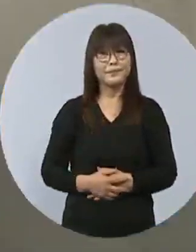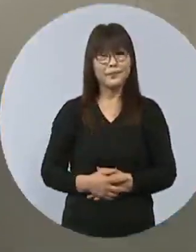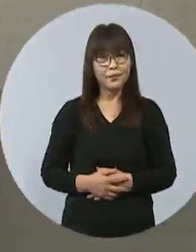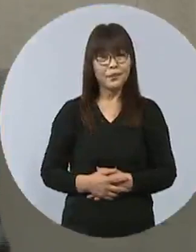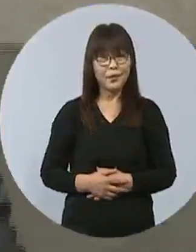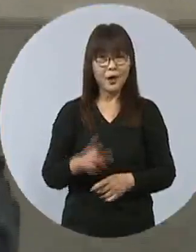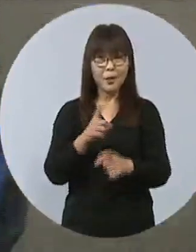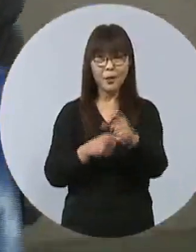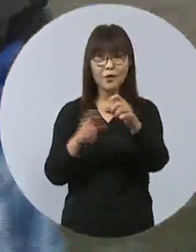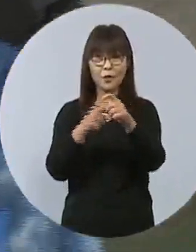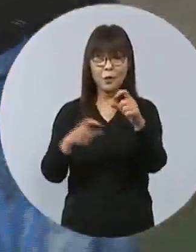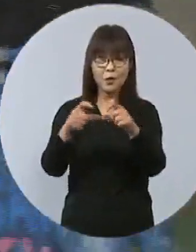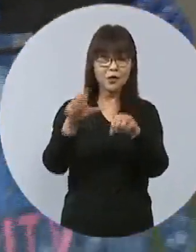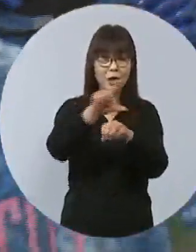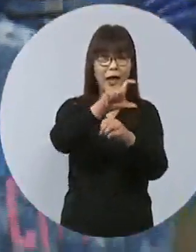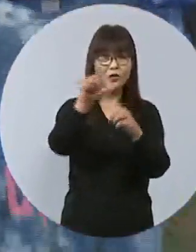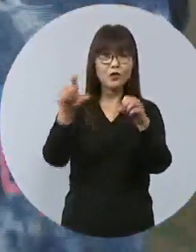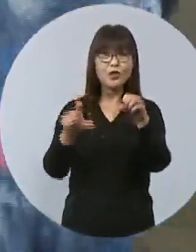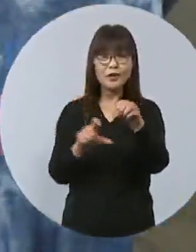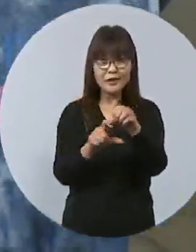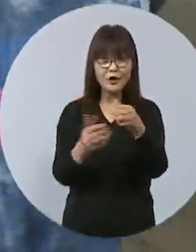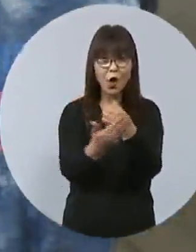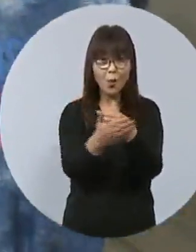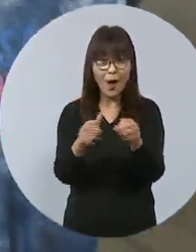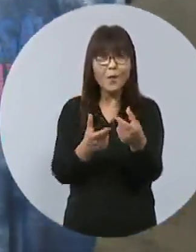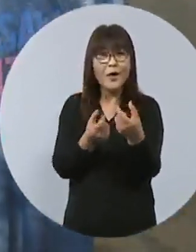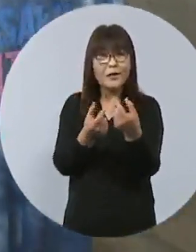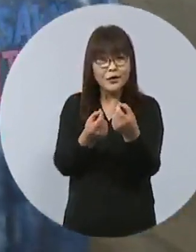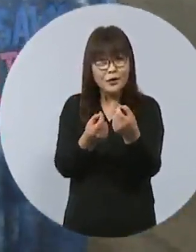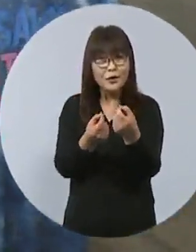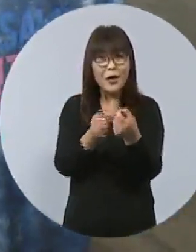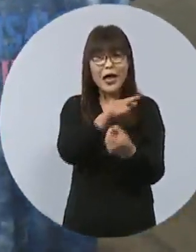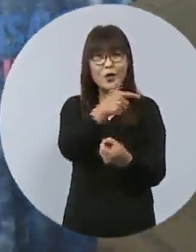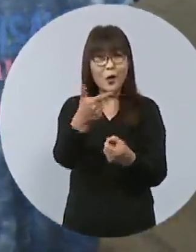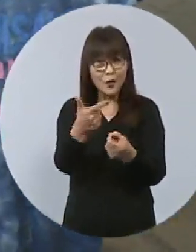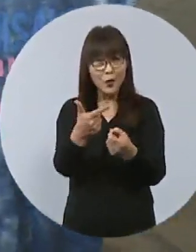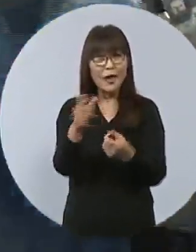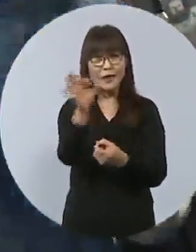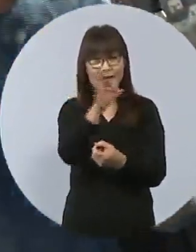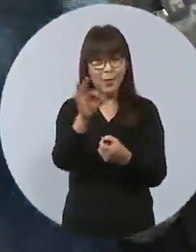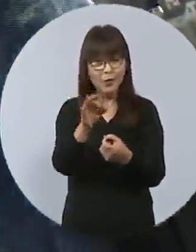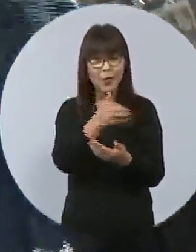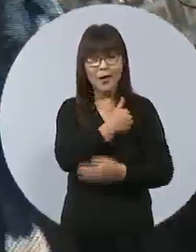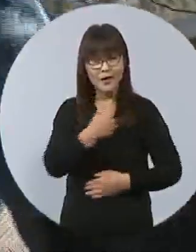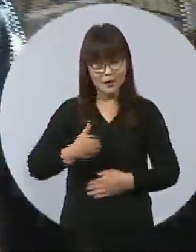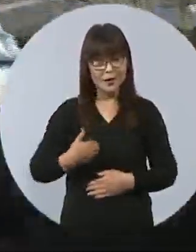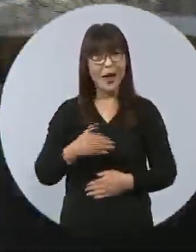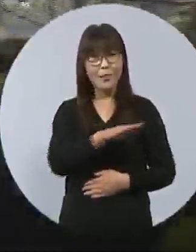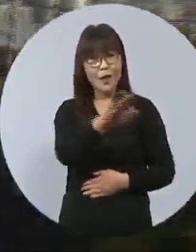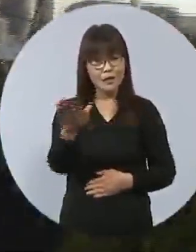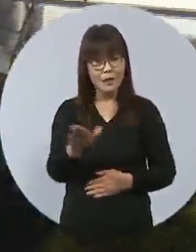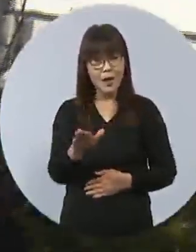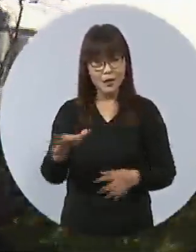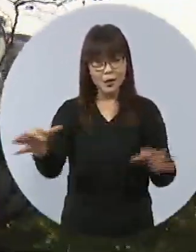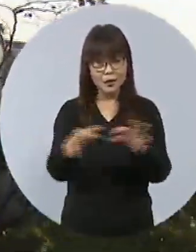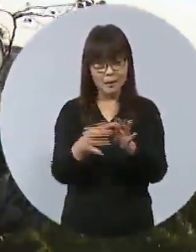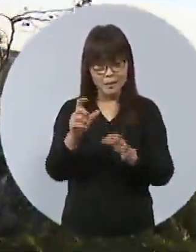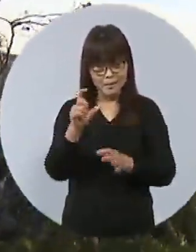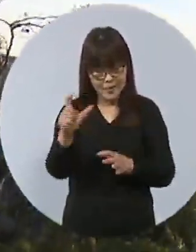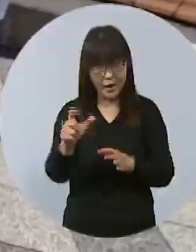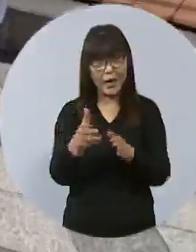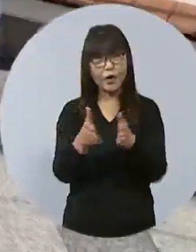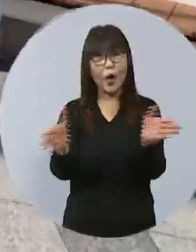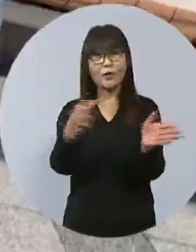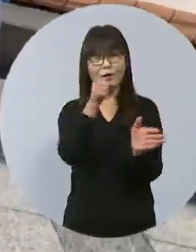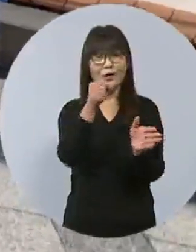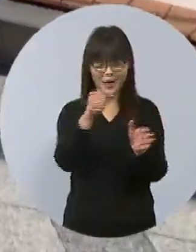ね SDGs をこう守っていきつつ、いろんなアイテム生まれて、また皆さんのねこうつながりとして広がっていくといいですよ